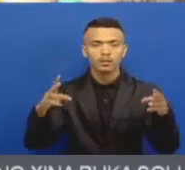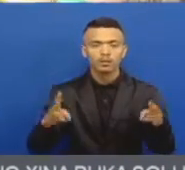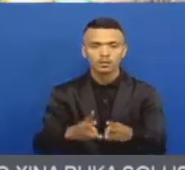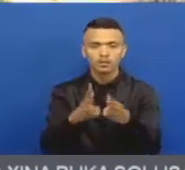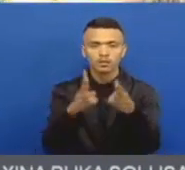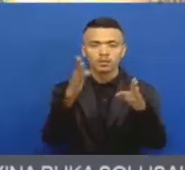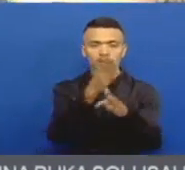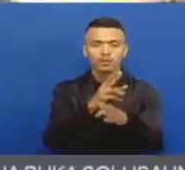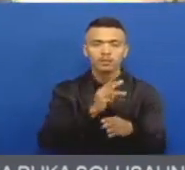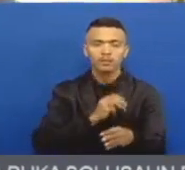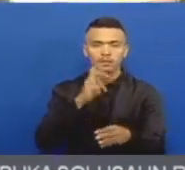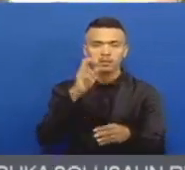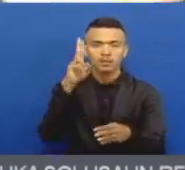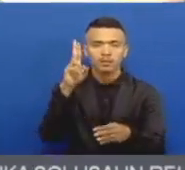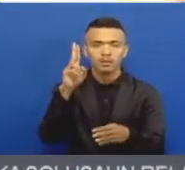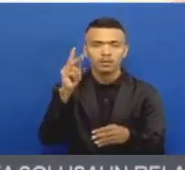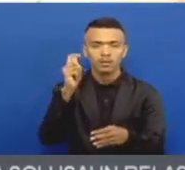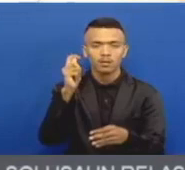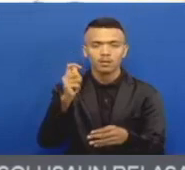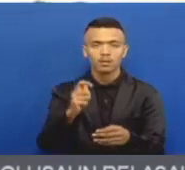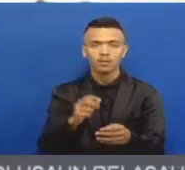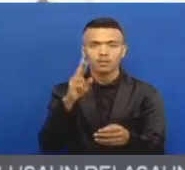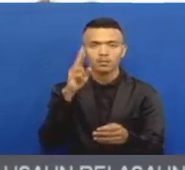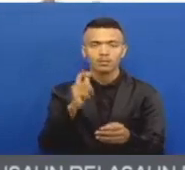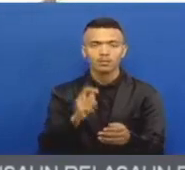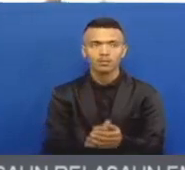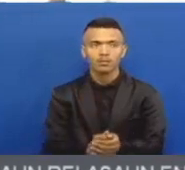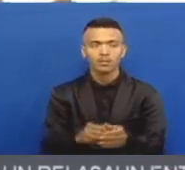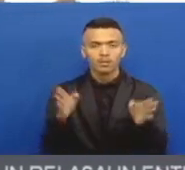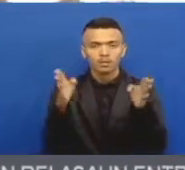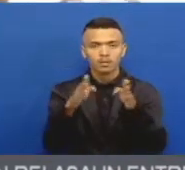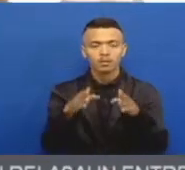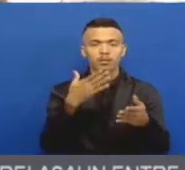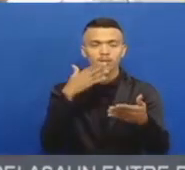out, maske baraka ne kik hokondi saung ladia.